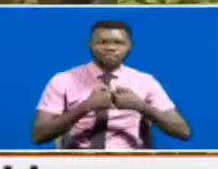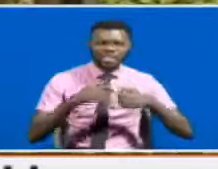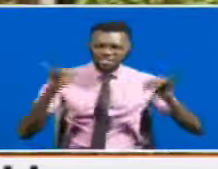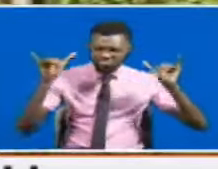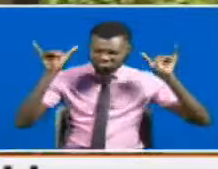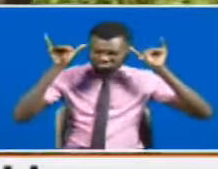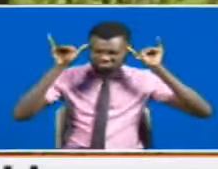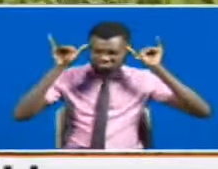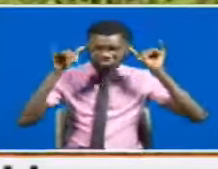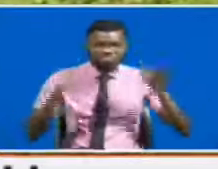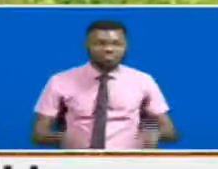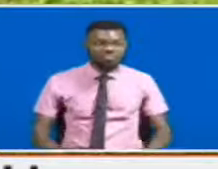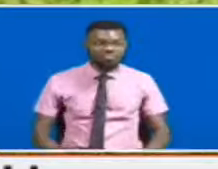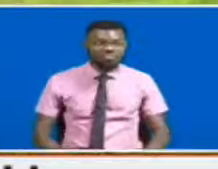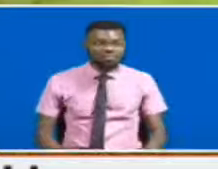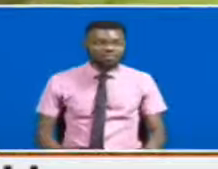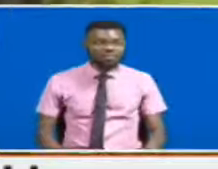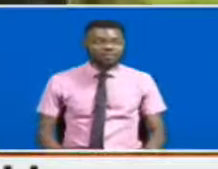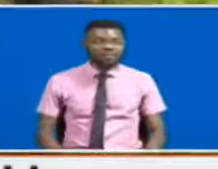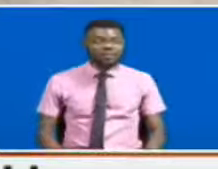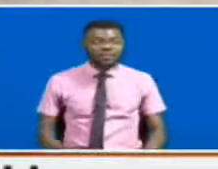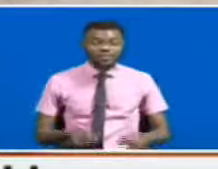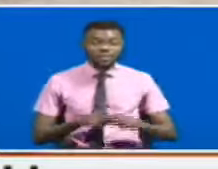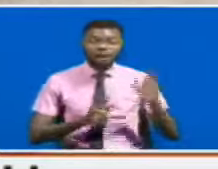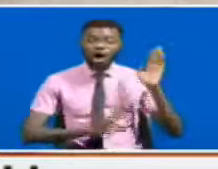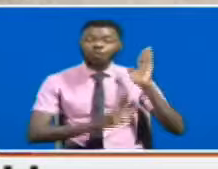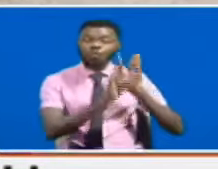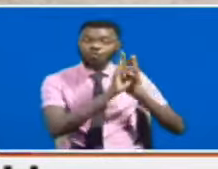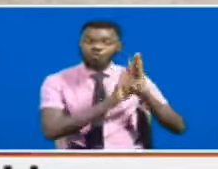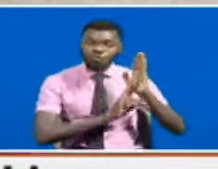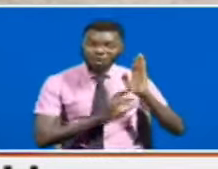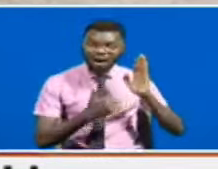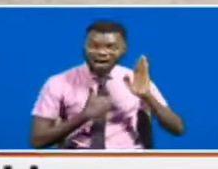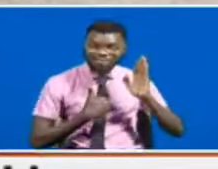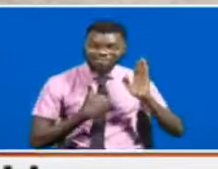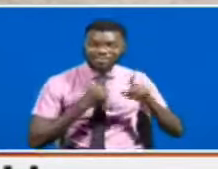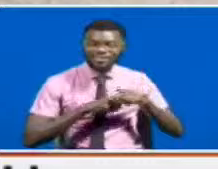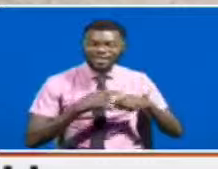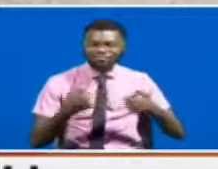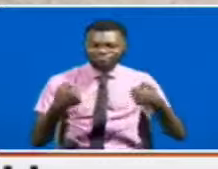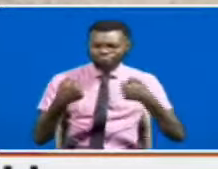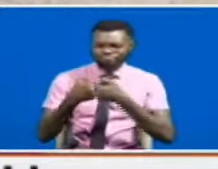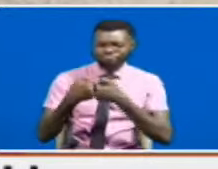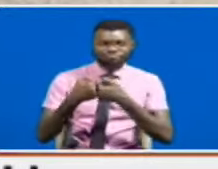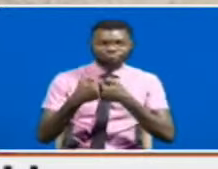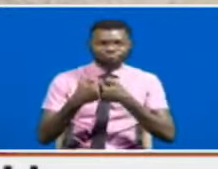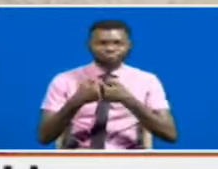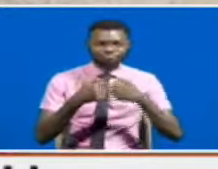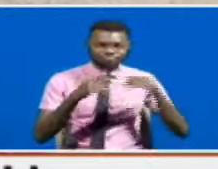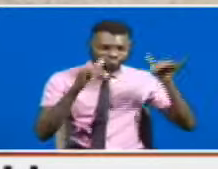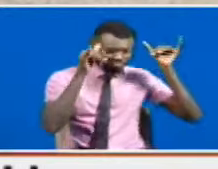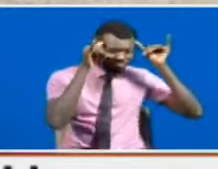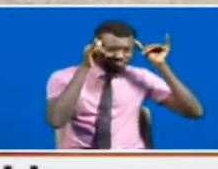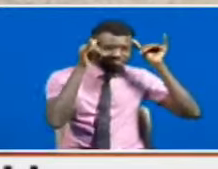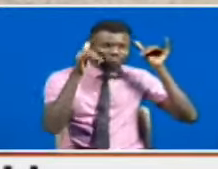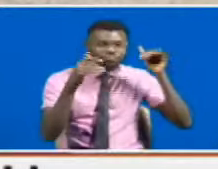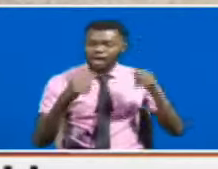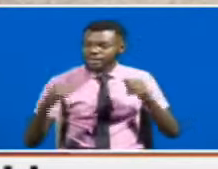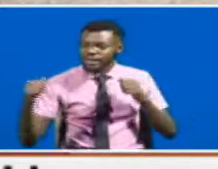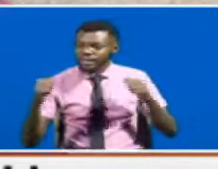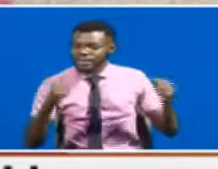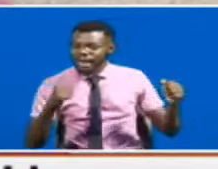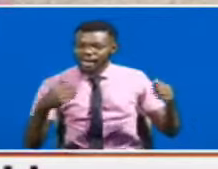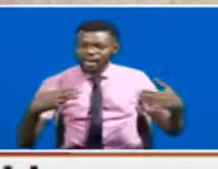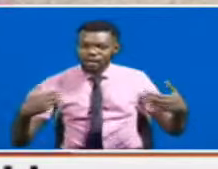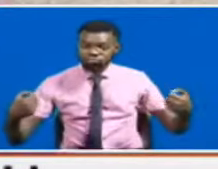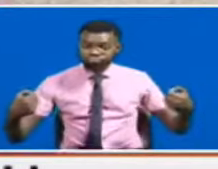Siku ya mchuano aidha, pia kuna masharti. Kama unaenda kupikania ng'ombe, hatutaki mwanamke kupita mbele